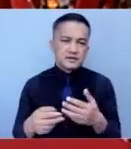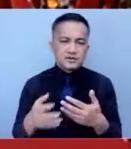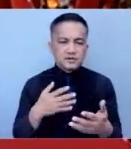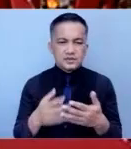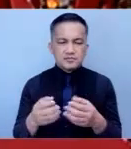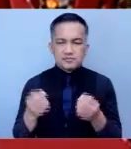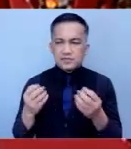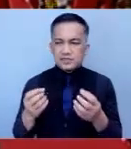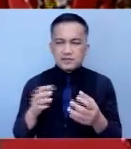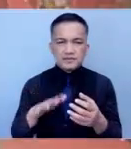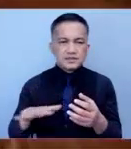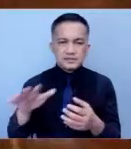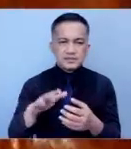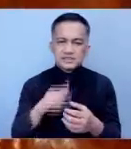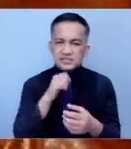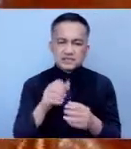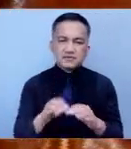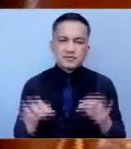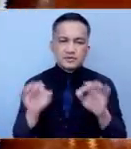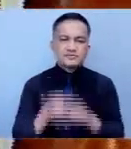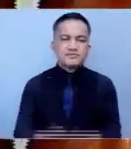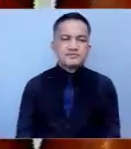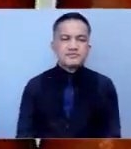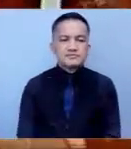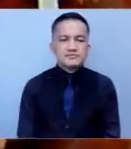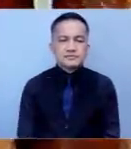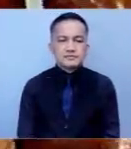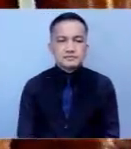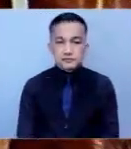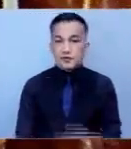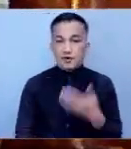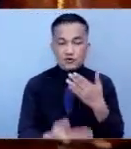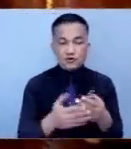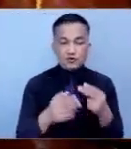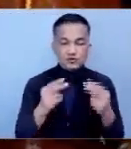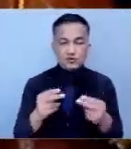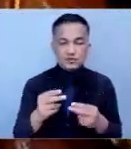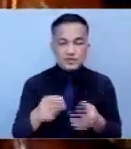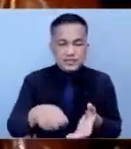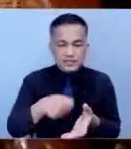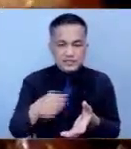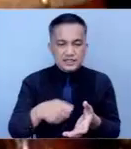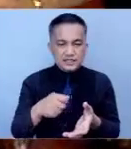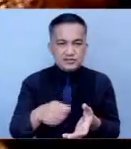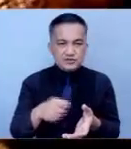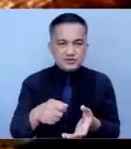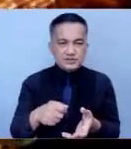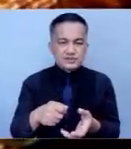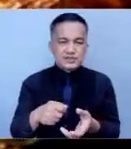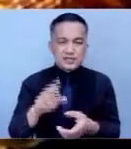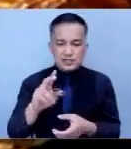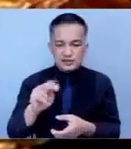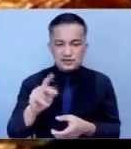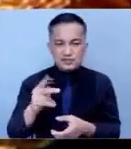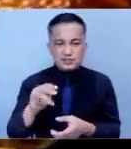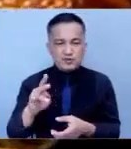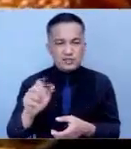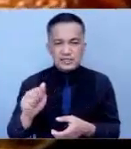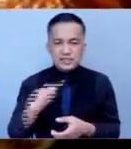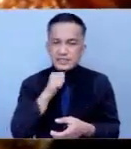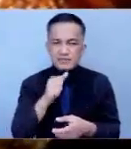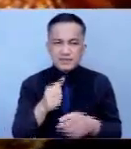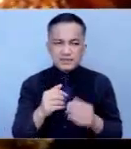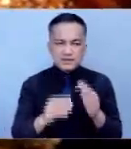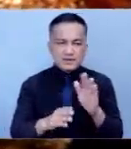of them are non-essentials. Pero ito ang good news, ang lechon na bida tuwing Noche Buena, hindi pa tumataas ang